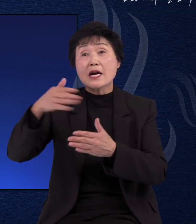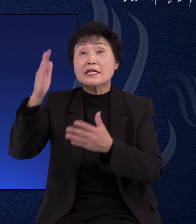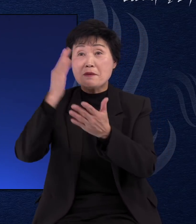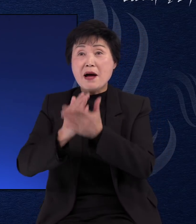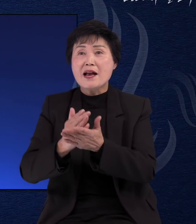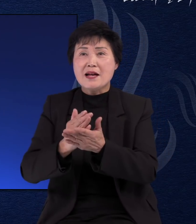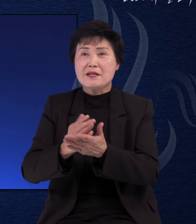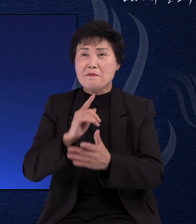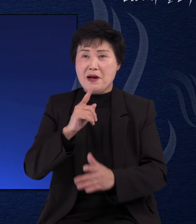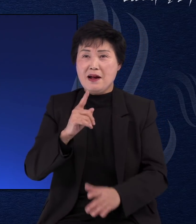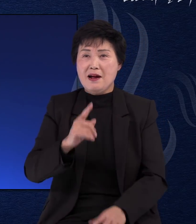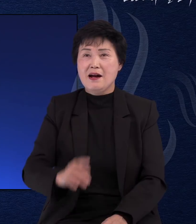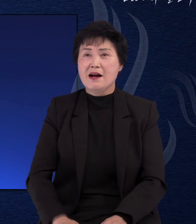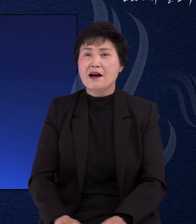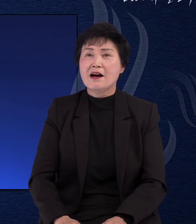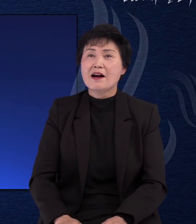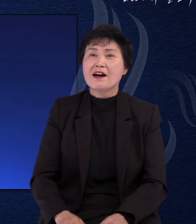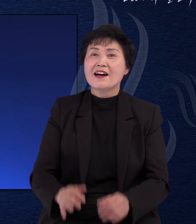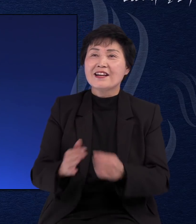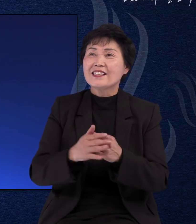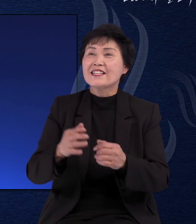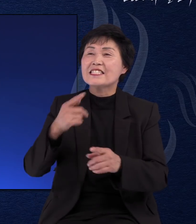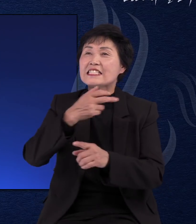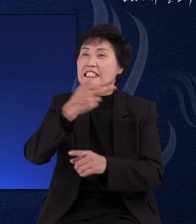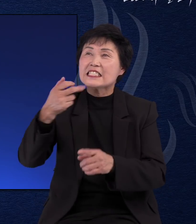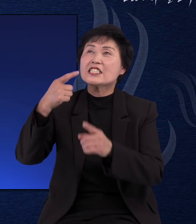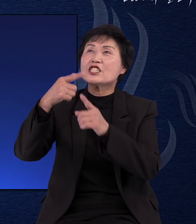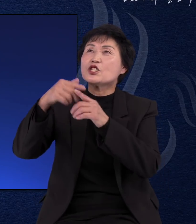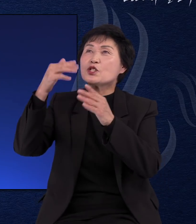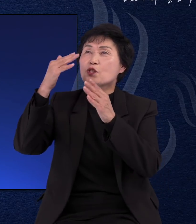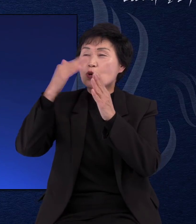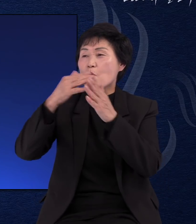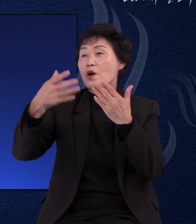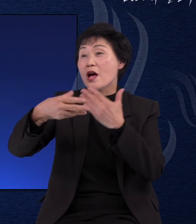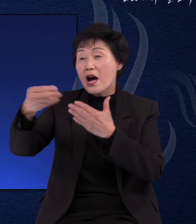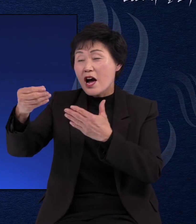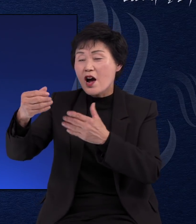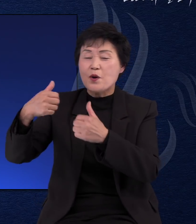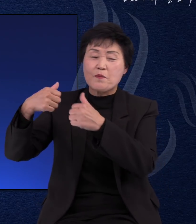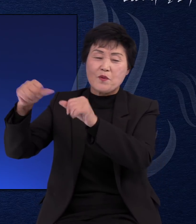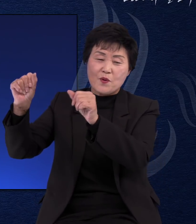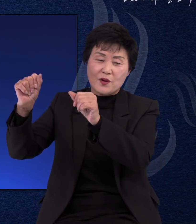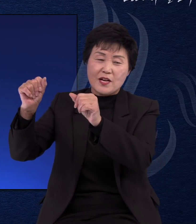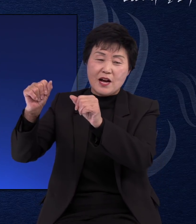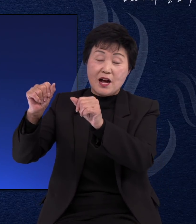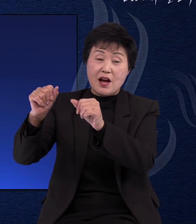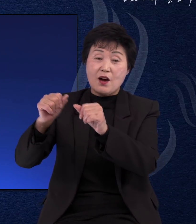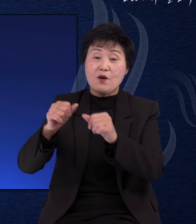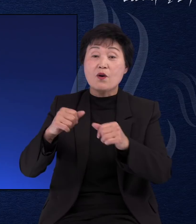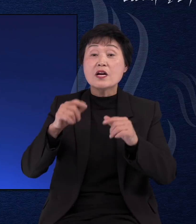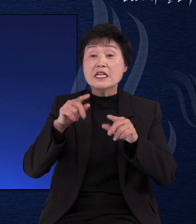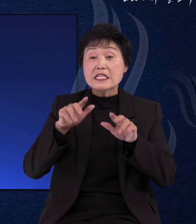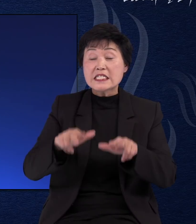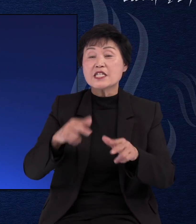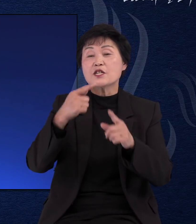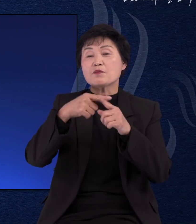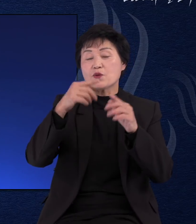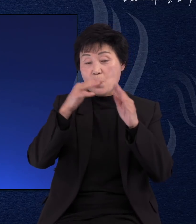아닙니까? 그래서 포기를 하고 하나님이 눈을 열어주시더군요. 저 성도가 너무너무